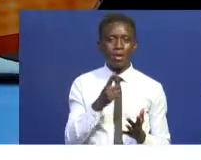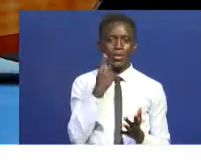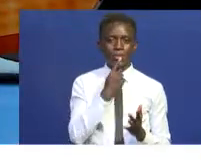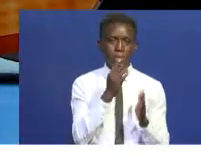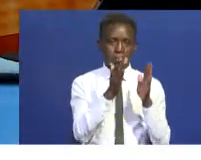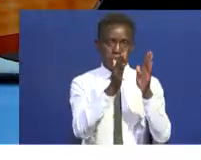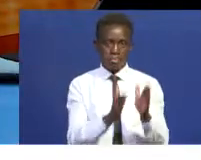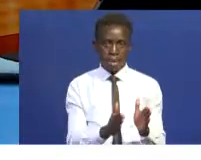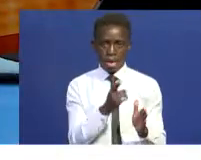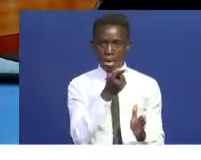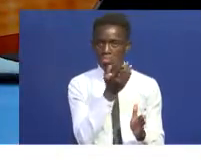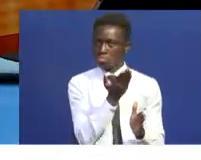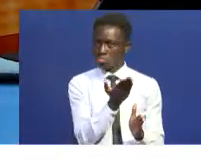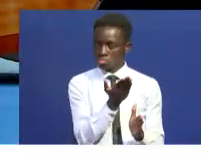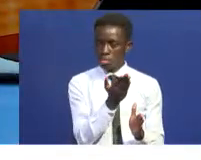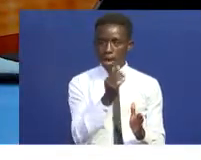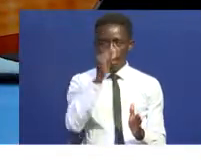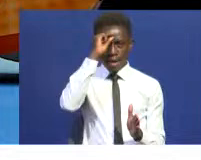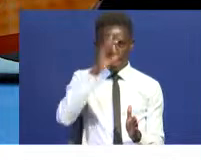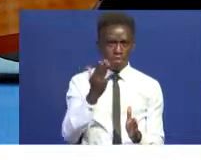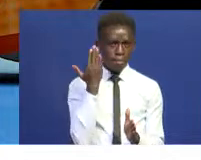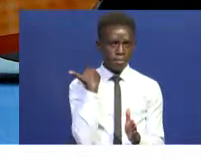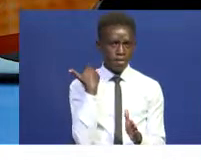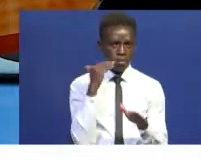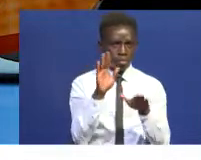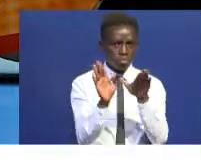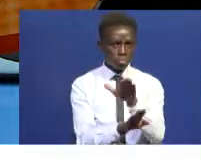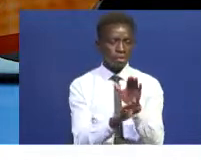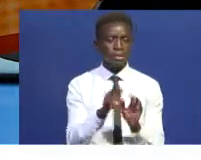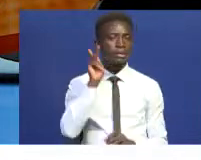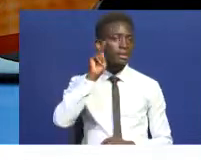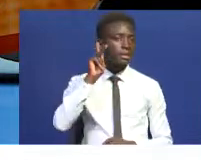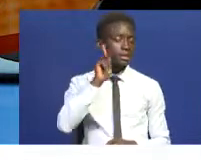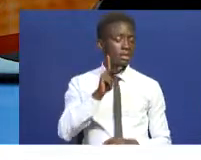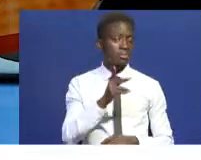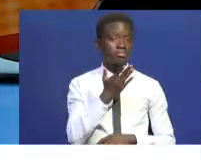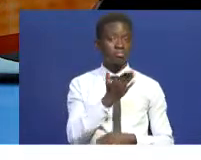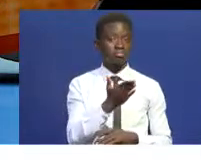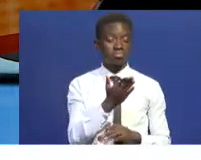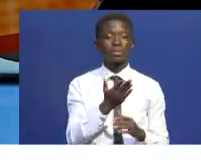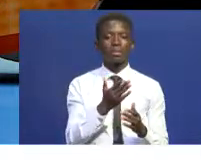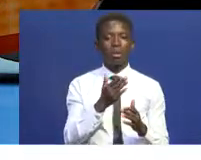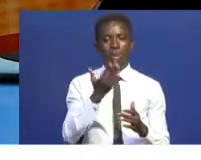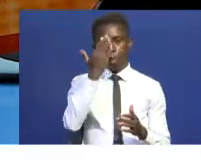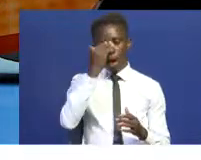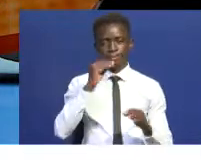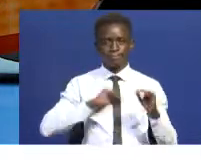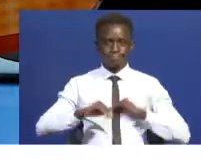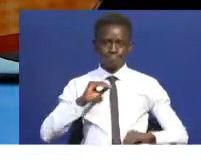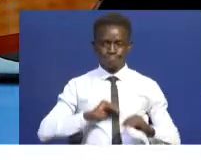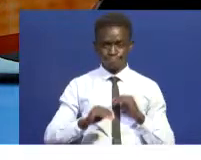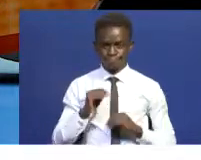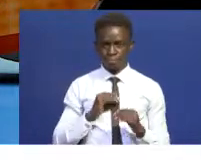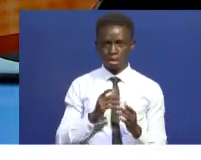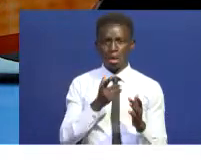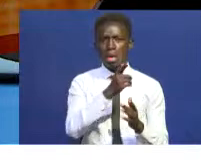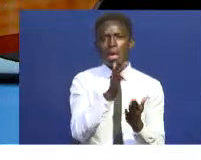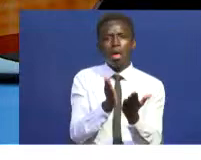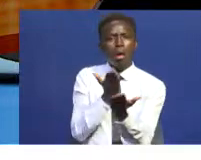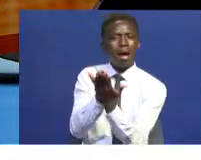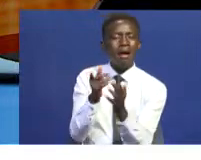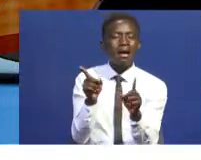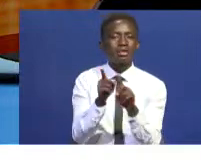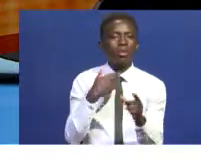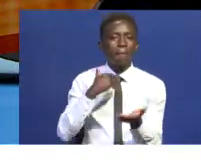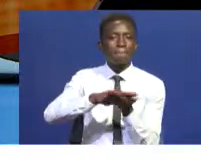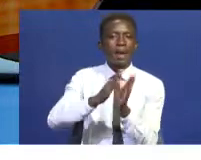wa kaunti ya Kisii Josh Mangi kuwa balozi wa Kenya nchini Uganda. Tume hiyo kupitia mawasilisho yake kwa jopo linaloendelea na